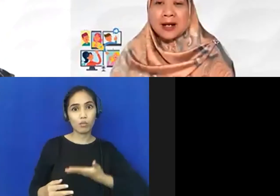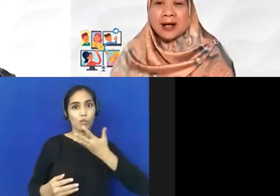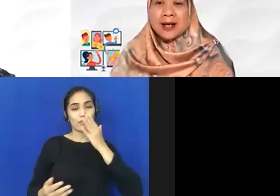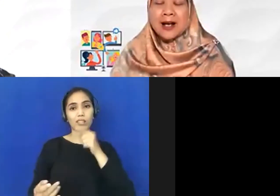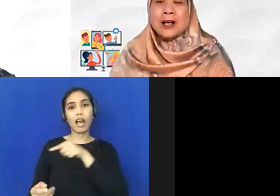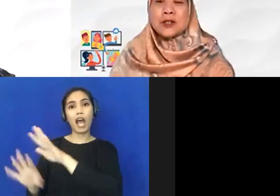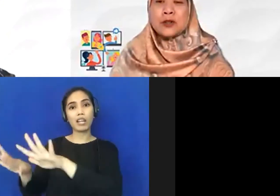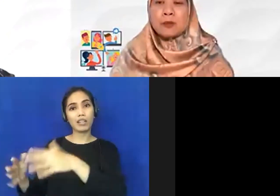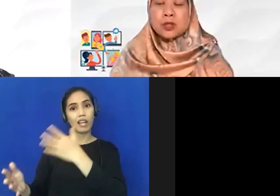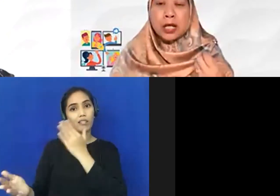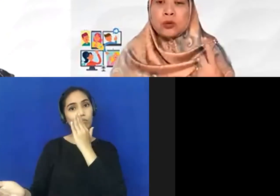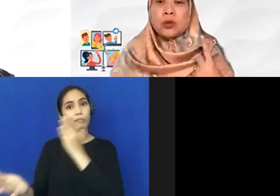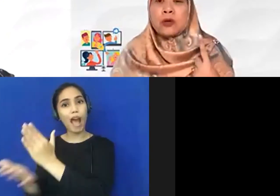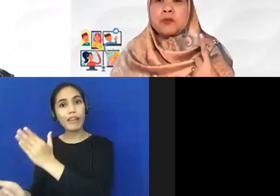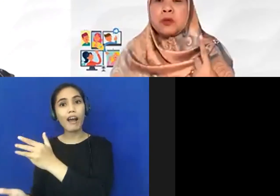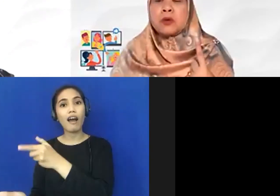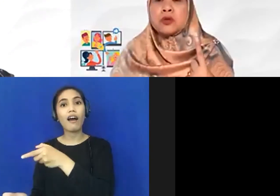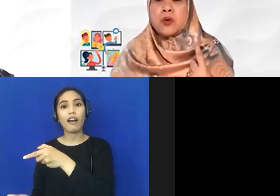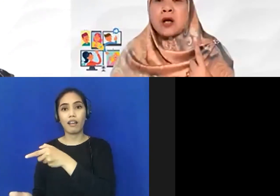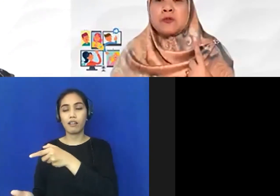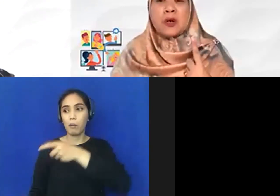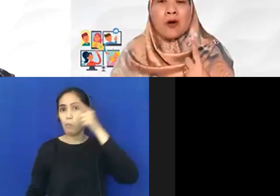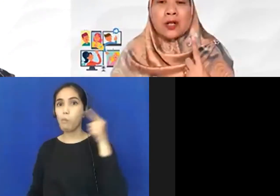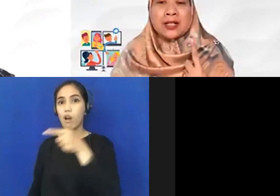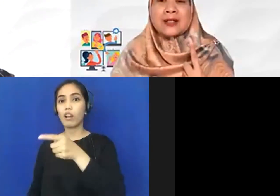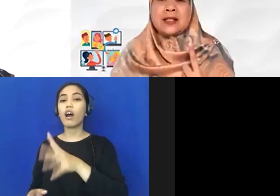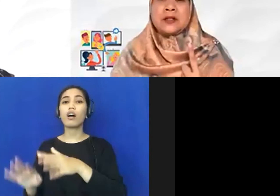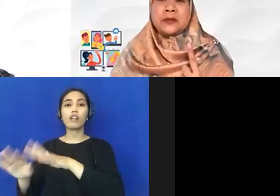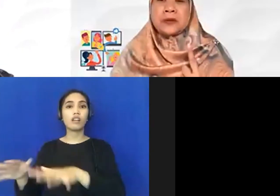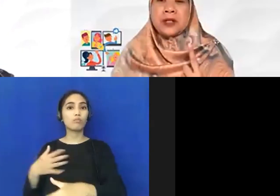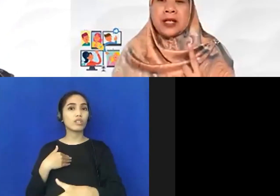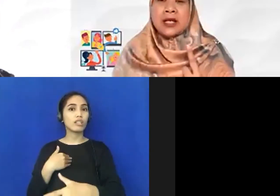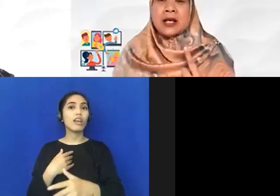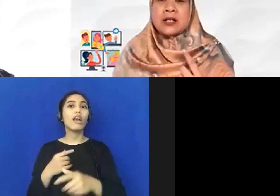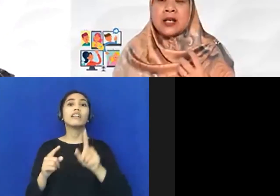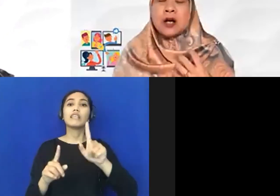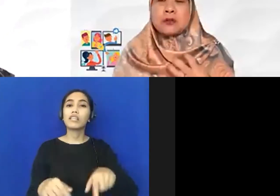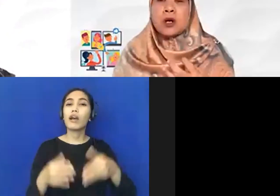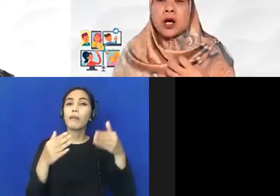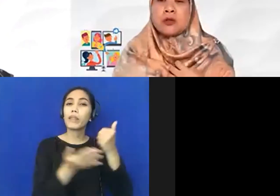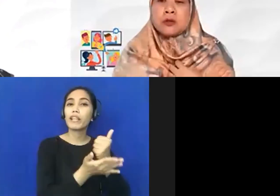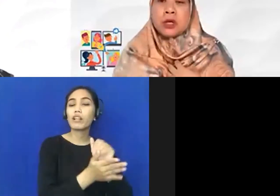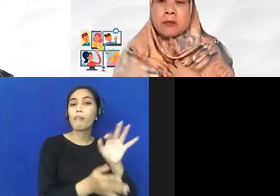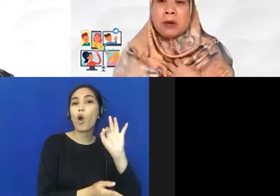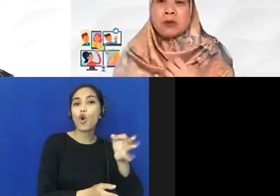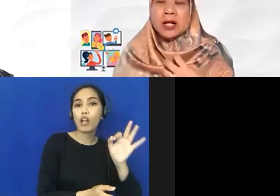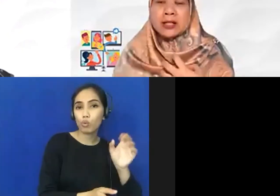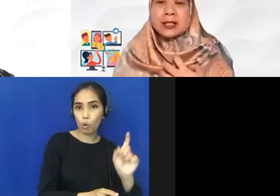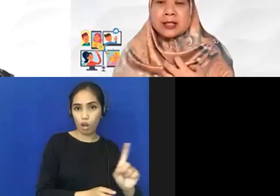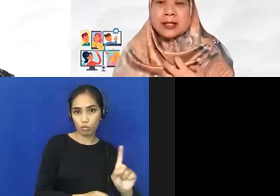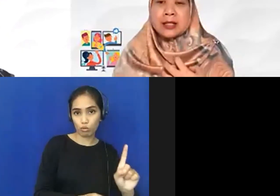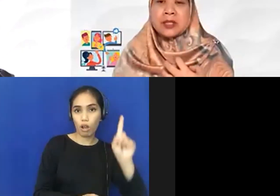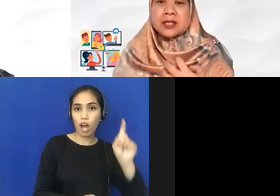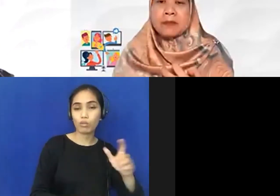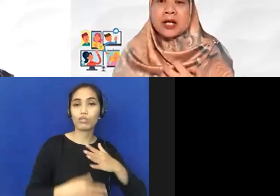bagi anak ya. Jadi nomor satu orang tua harus menolong diri sendiri dulu ya. Jadi harus membuat